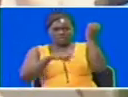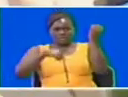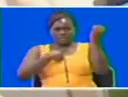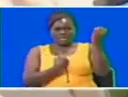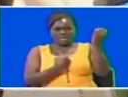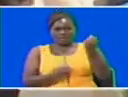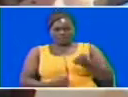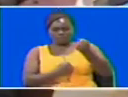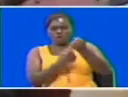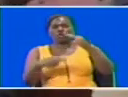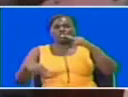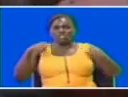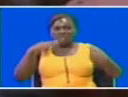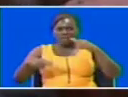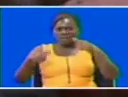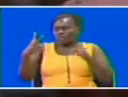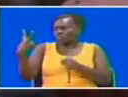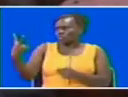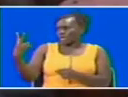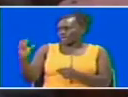nyinyi Serena